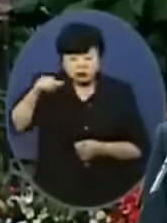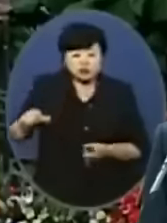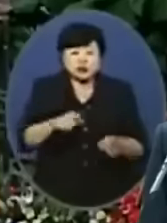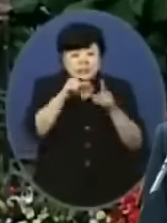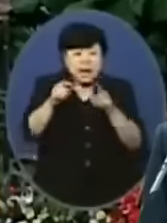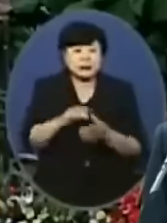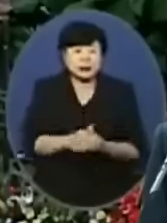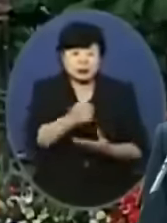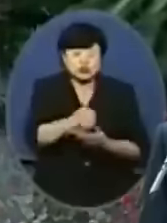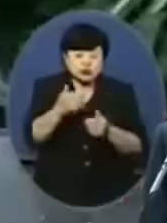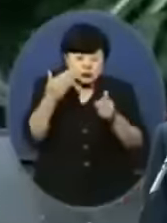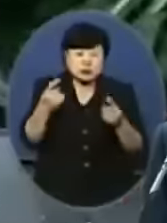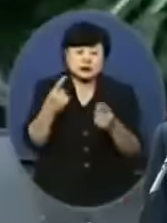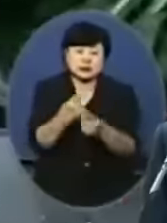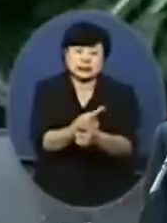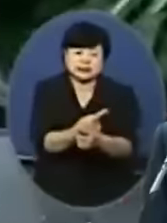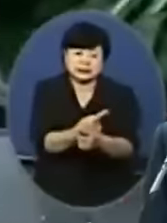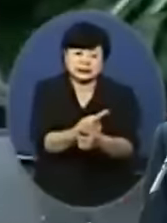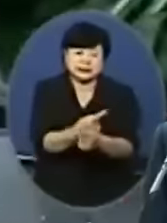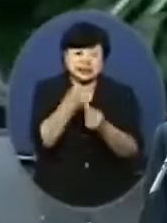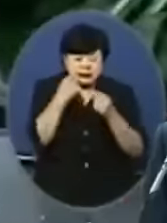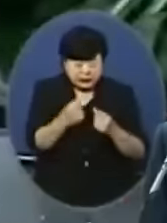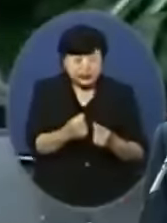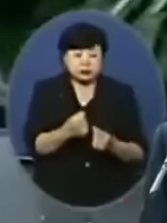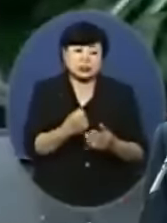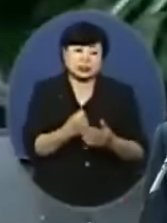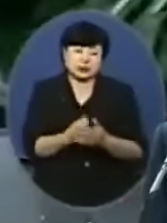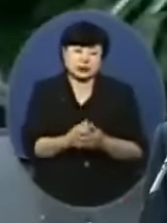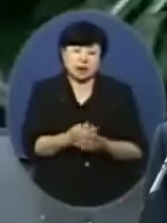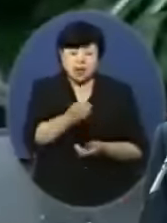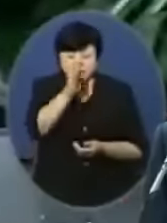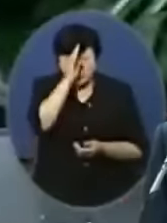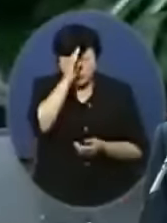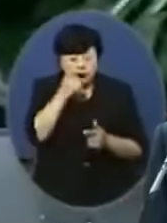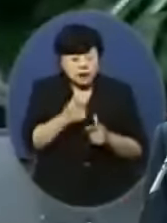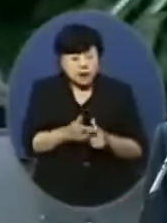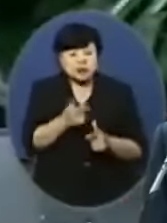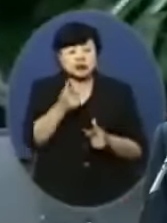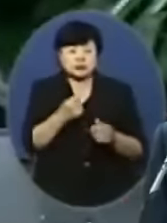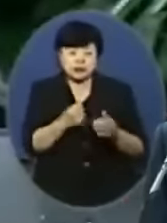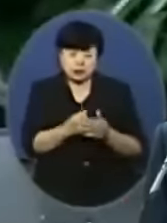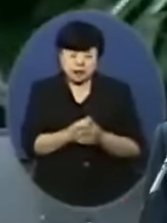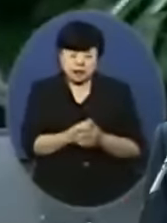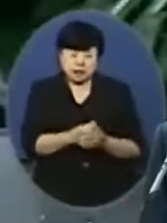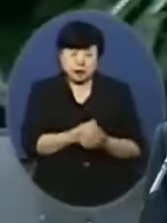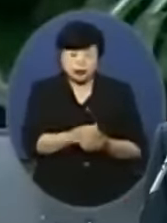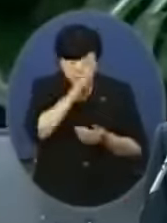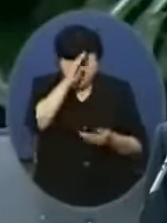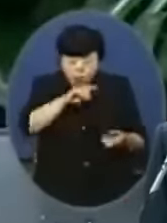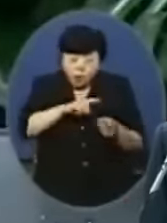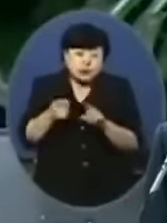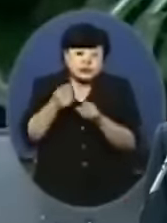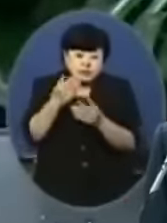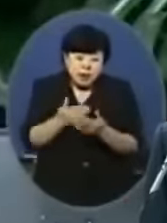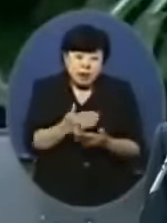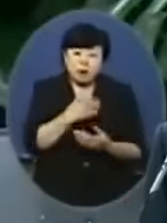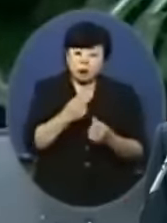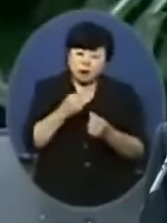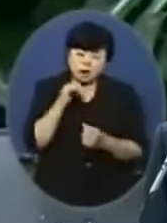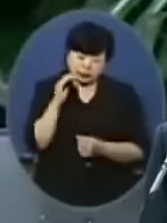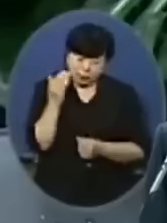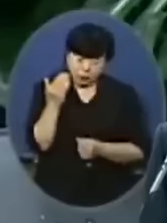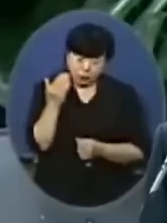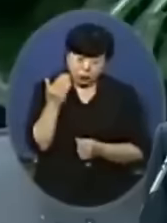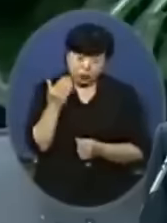삶을 주님께서 대신 살아주었기 때문에 병들어도 예수님으로 말미암아 우리는 고침을 받아 건강해질 수